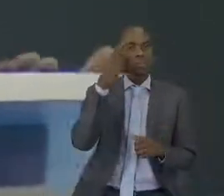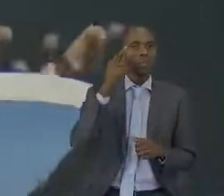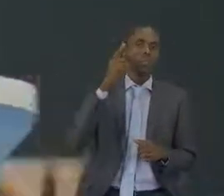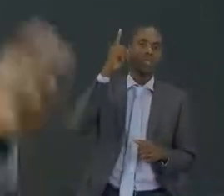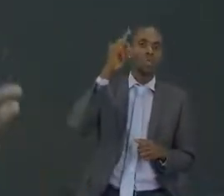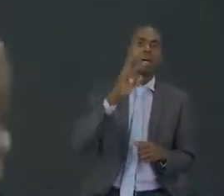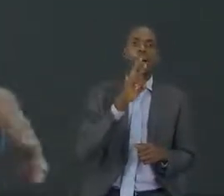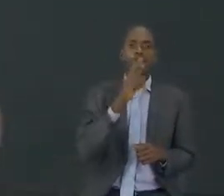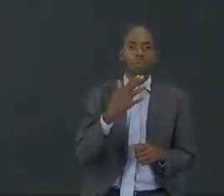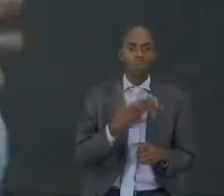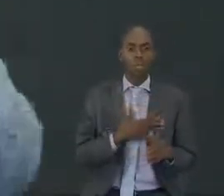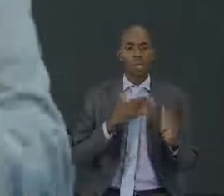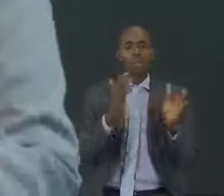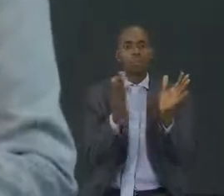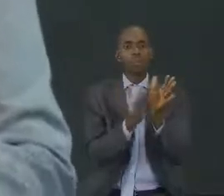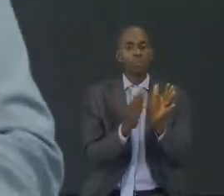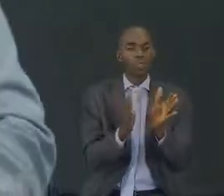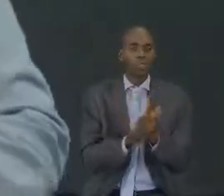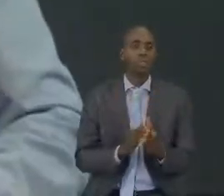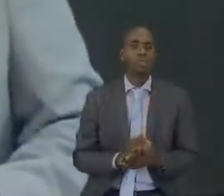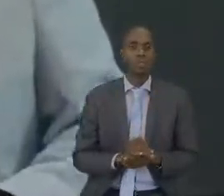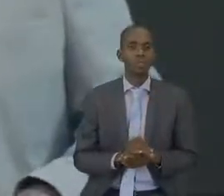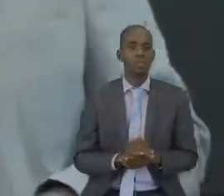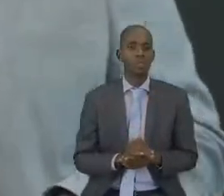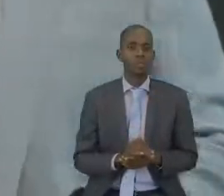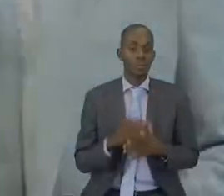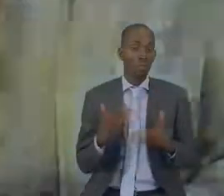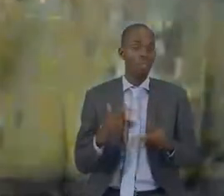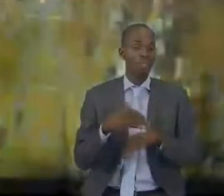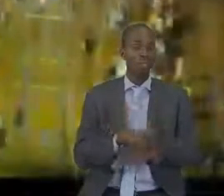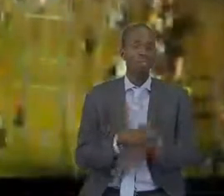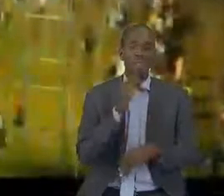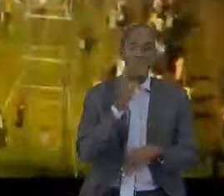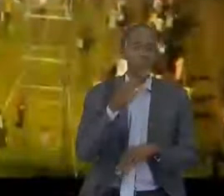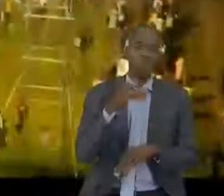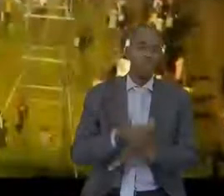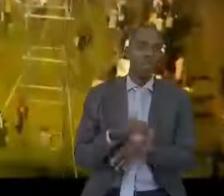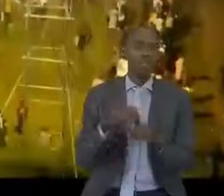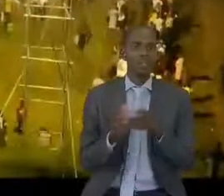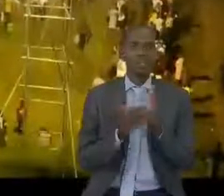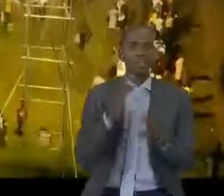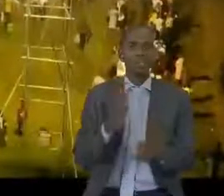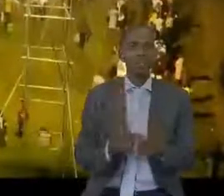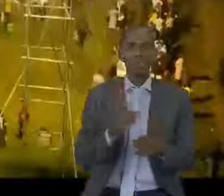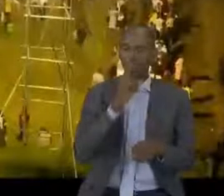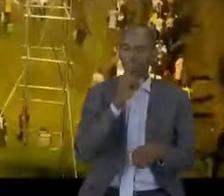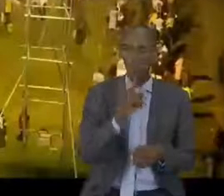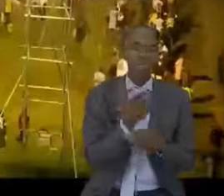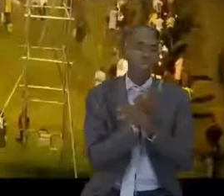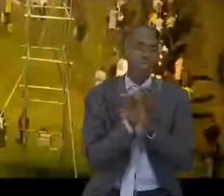Car tu es ma gloire. Ce soir, c'est ta soirée. La liberté